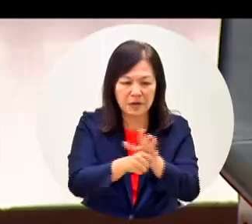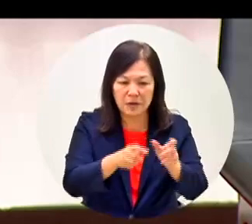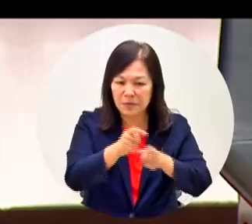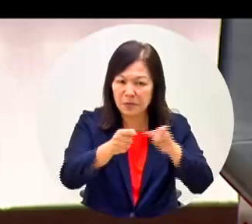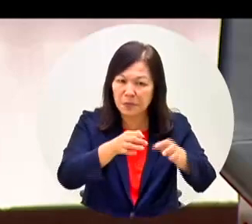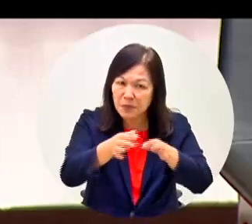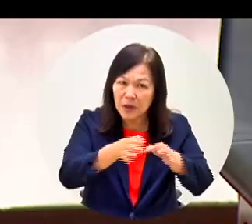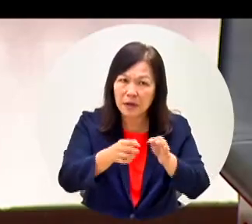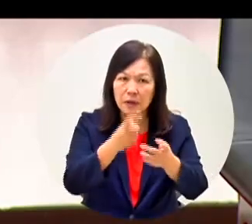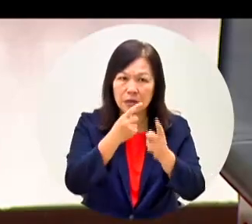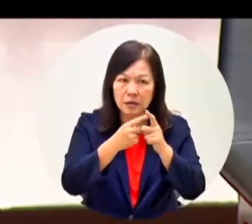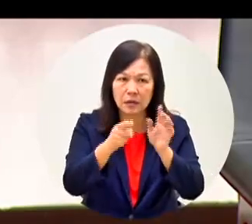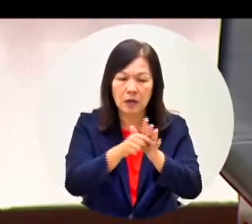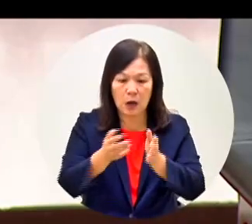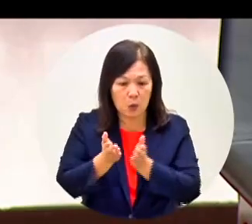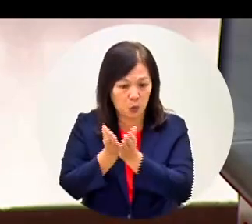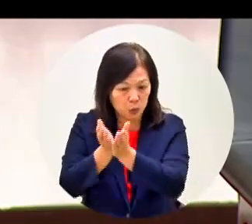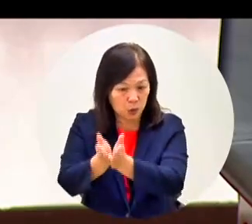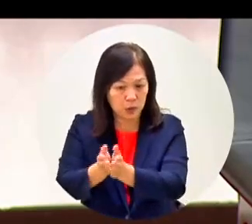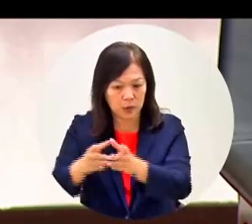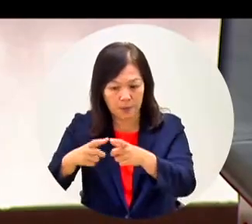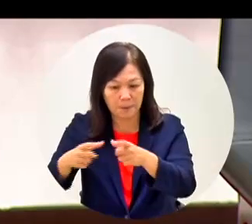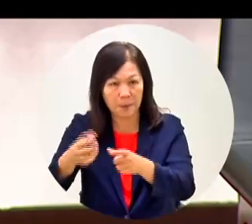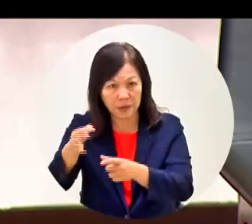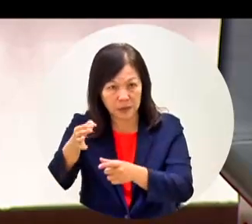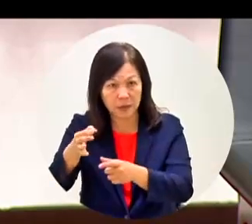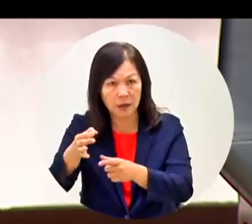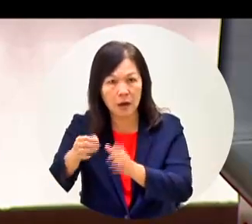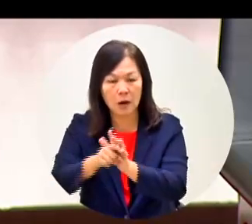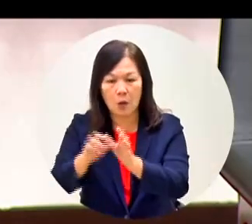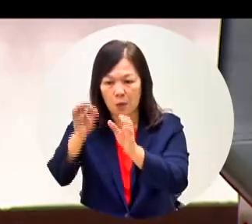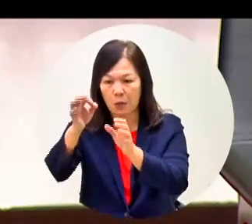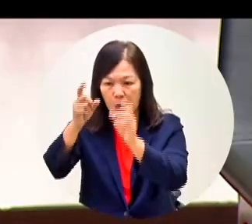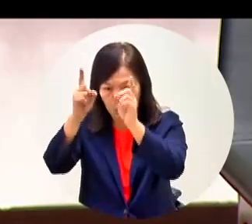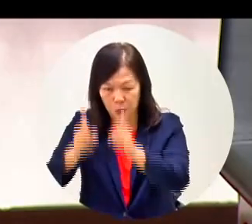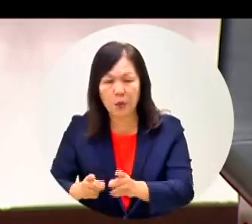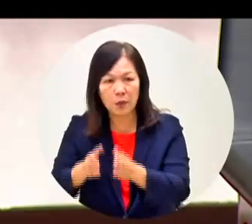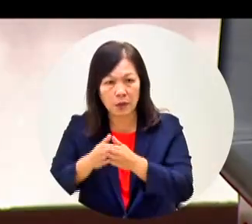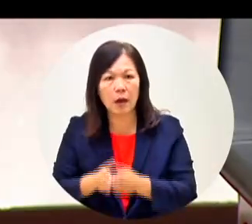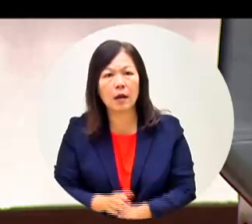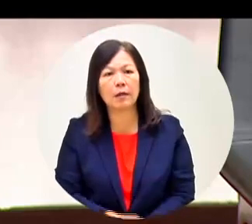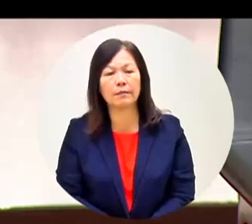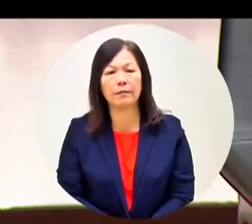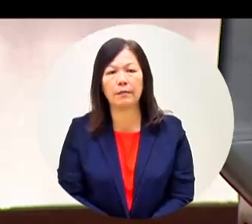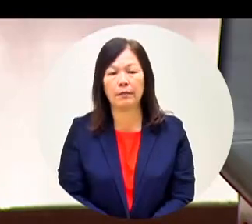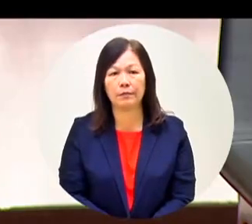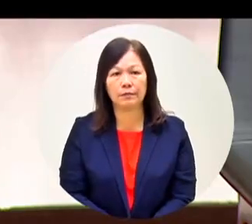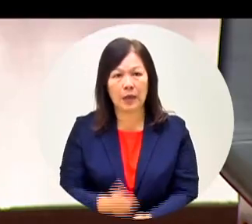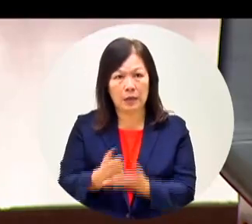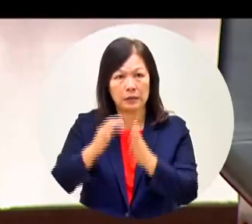票价爱降价，好啊，所以这个部分嘛，请市长，请你要尽速的来规划。